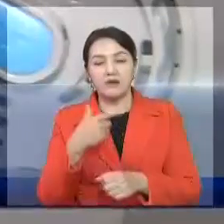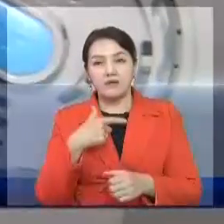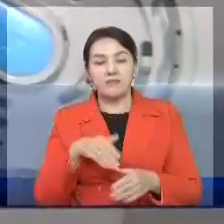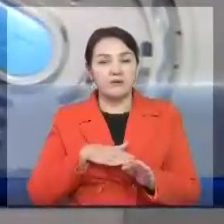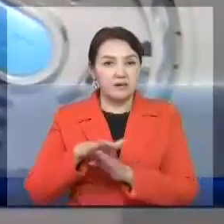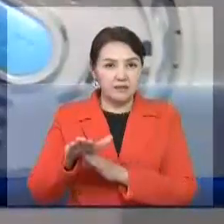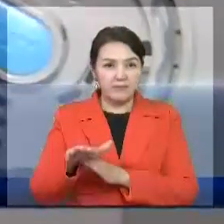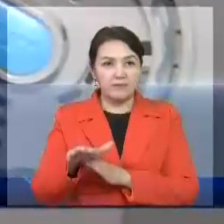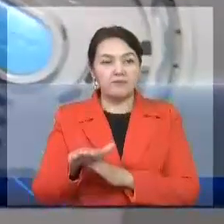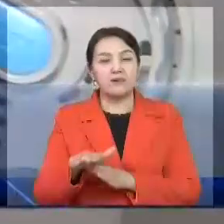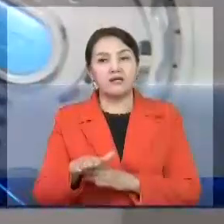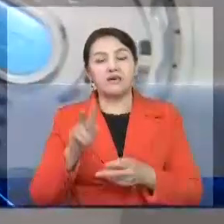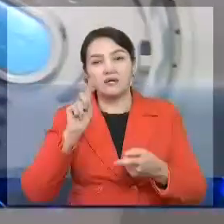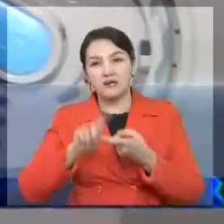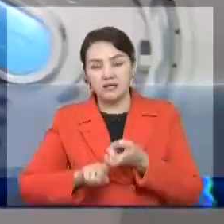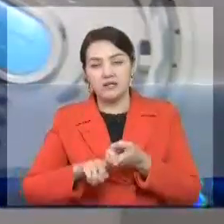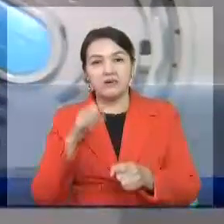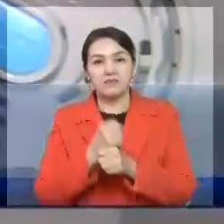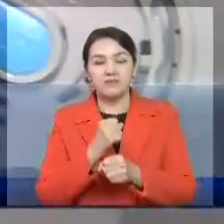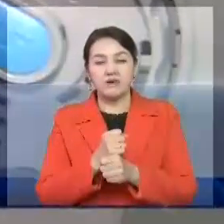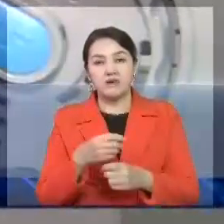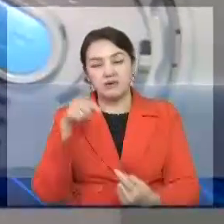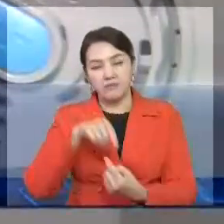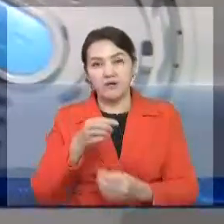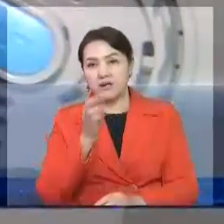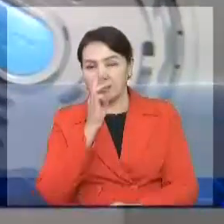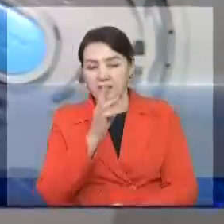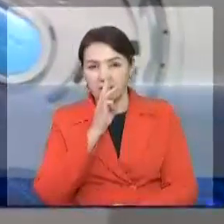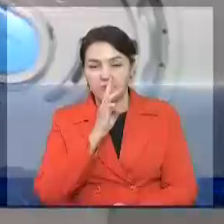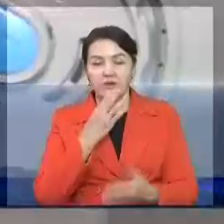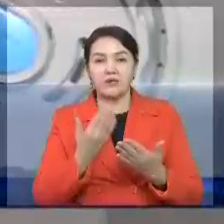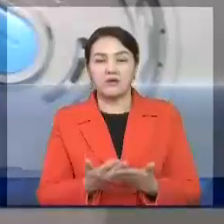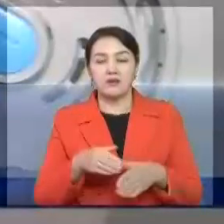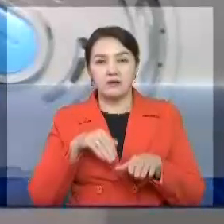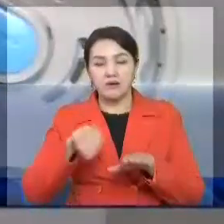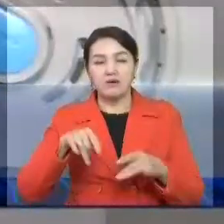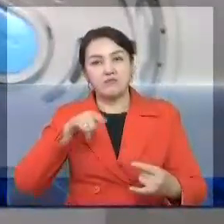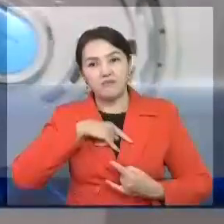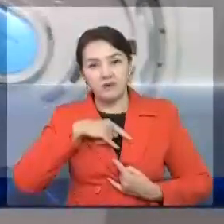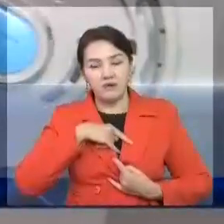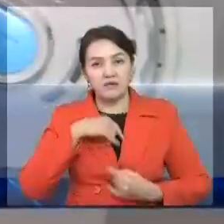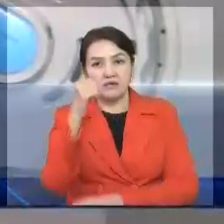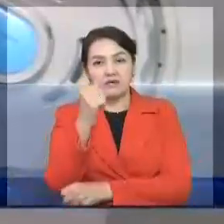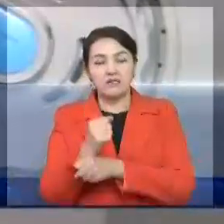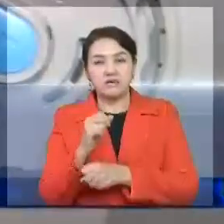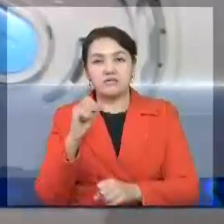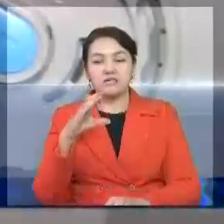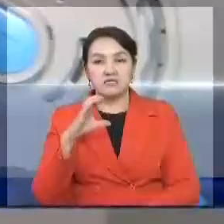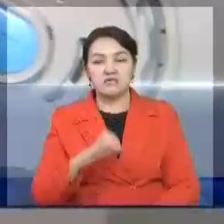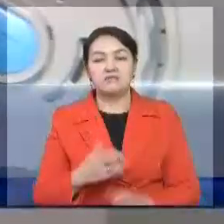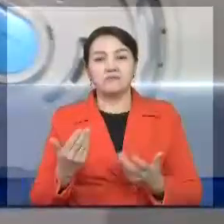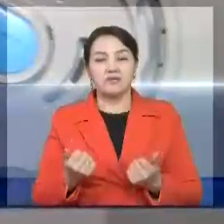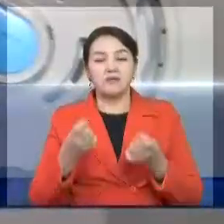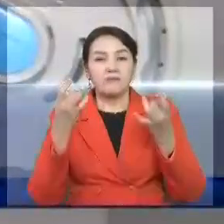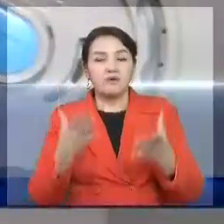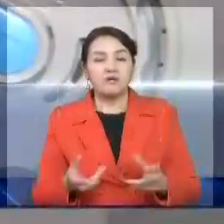его выполняем. В зависимости от работы получаем соответствующую зарплату. Сейчас вот готовим форму сотрудникам ЧС. Безусловно, просто